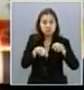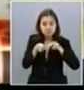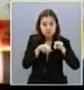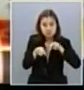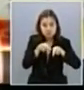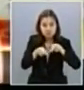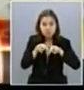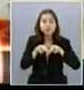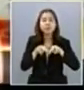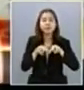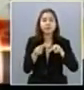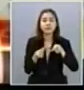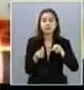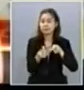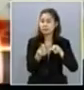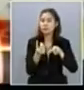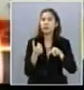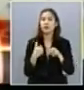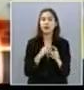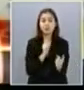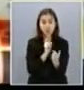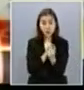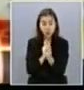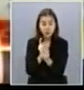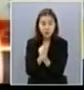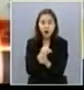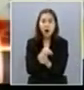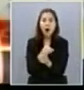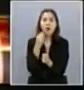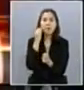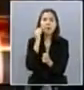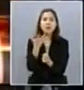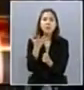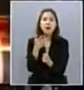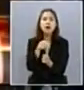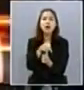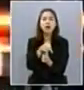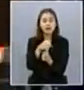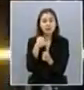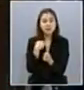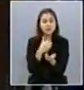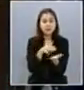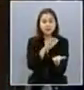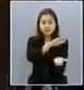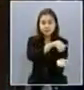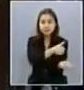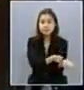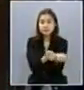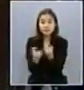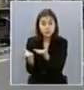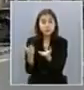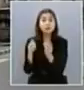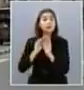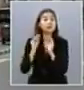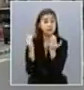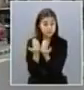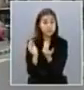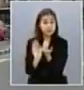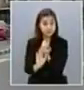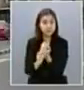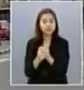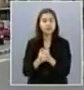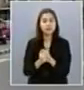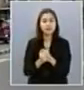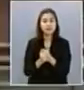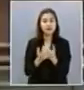นหนึ่งก็คือเมื่อเราพบเขาเป็นคนเร่ร่อนต้องพยายามพาเขากลับไปส่งครอบครัวให้ได้นะครับหรือว่าในกรณีเขาม